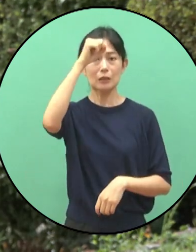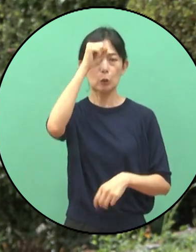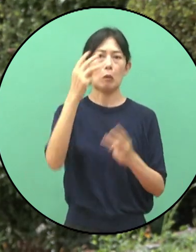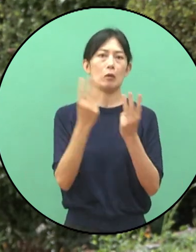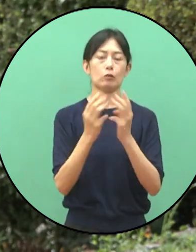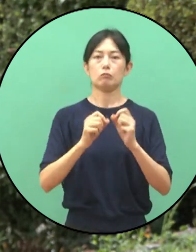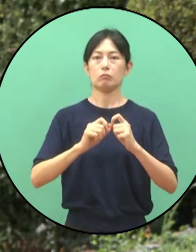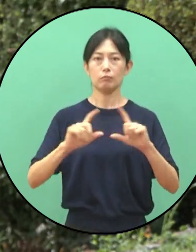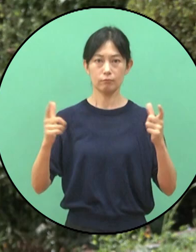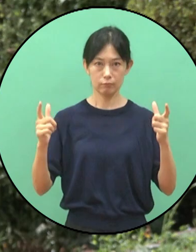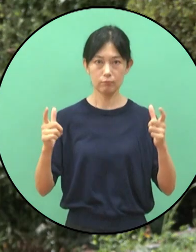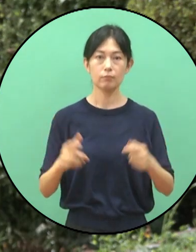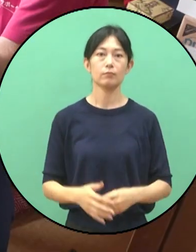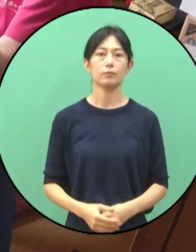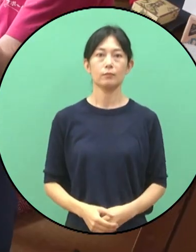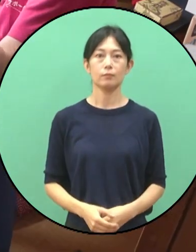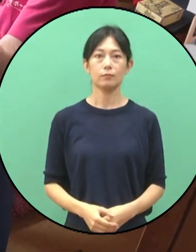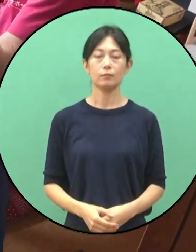増加しています。